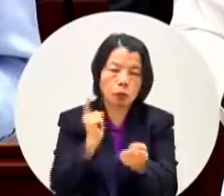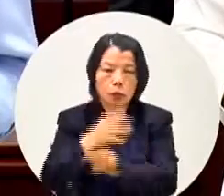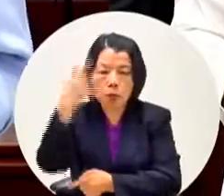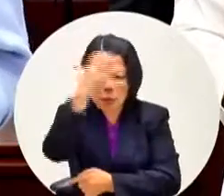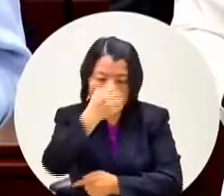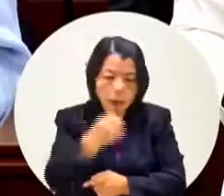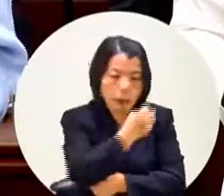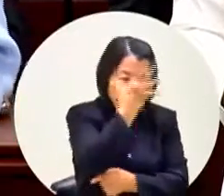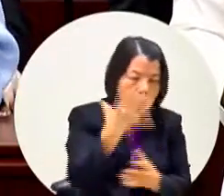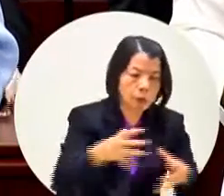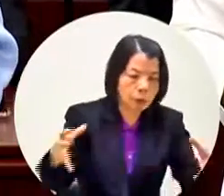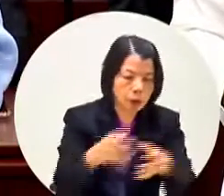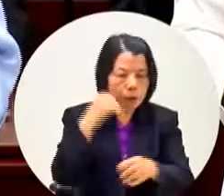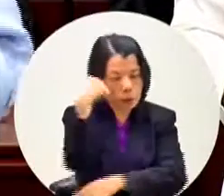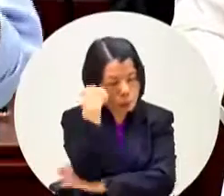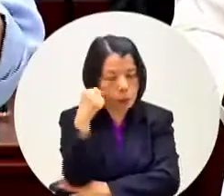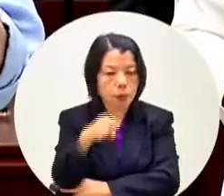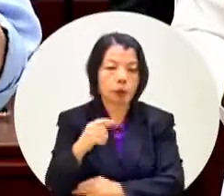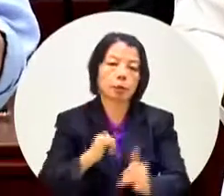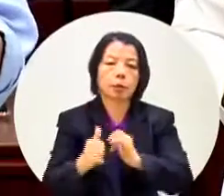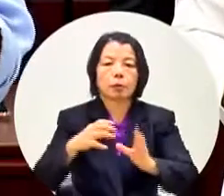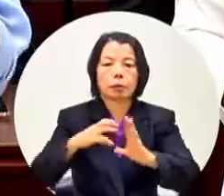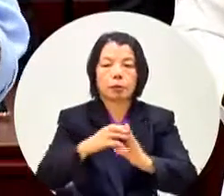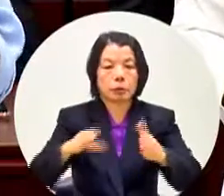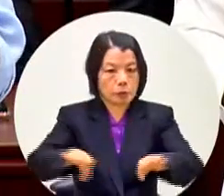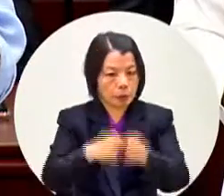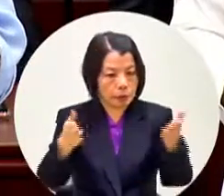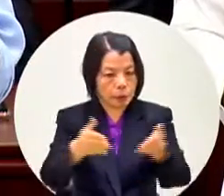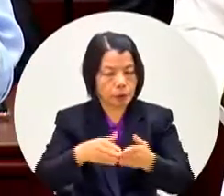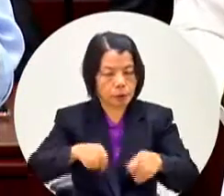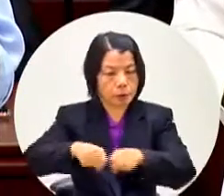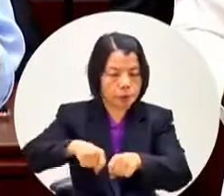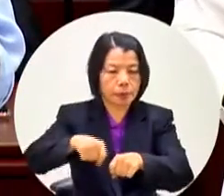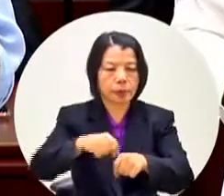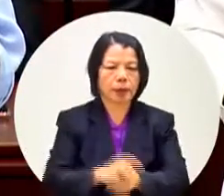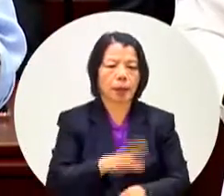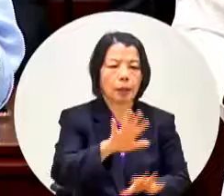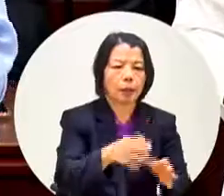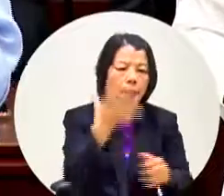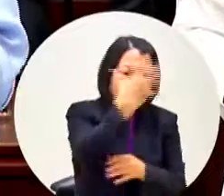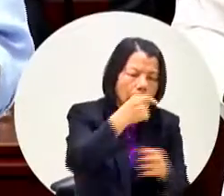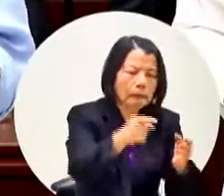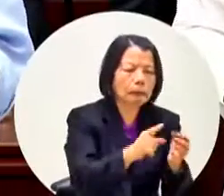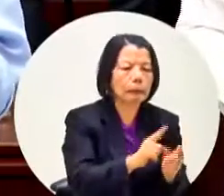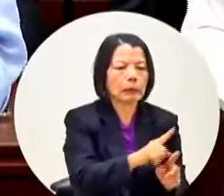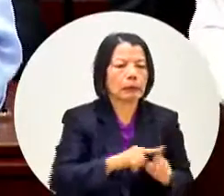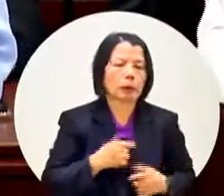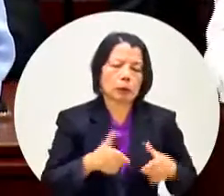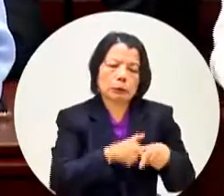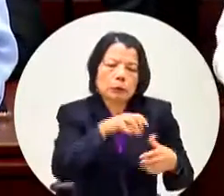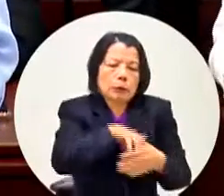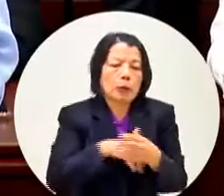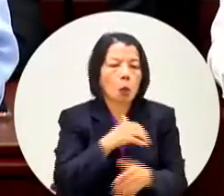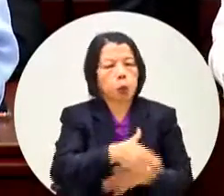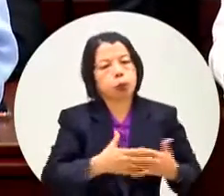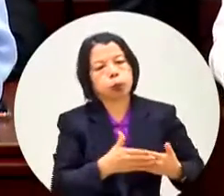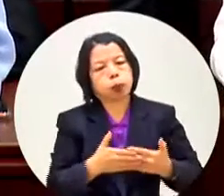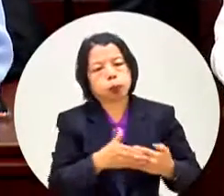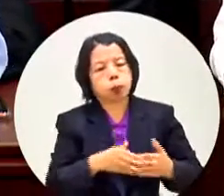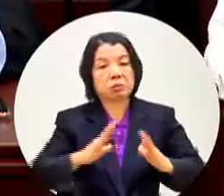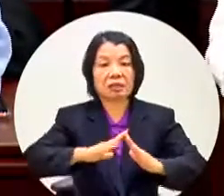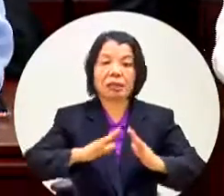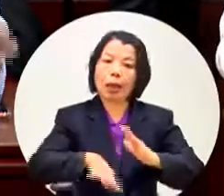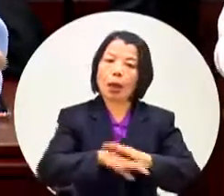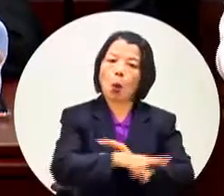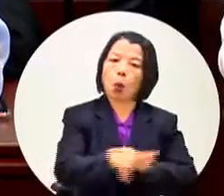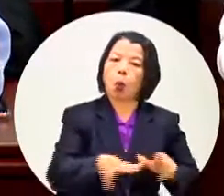会去找这些建商，那市政府这边有没有相关的一些土地提供，彻彻底底帮青年住宅盖起来，然后只